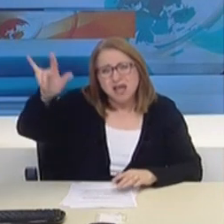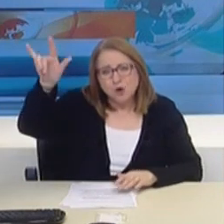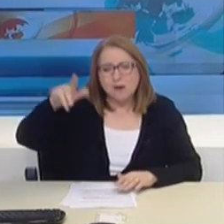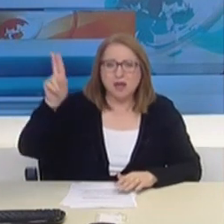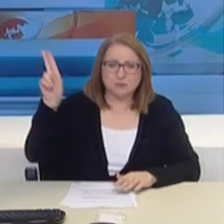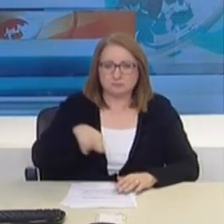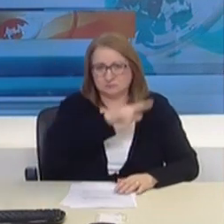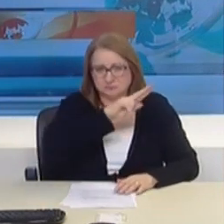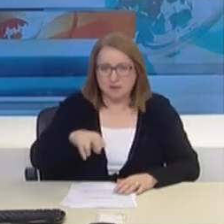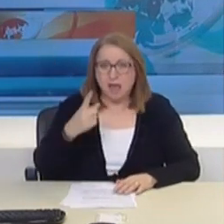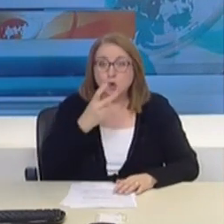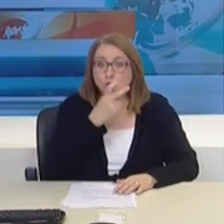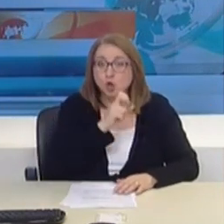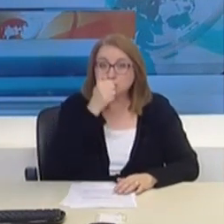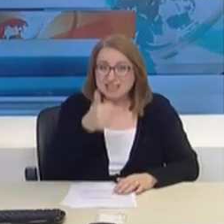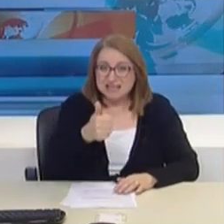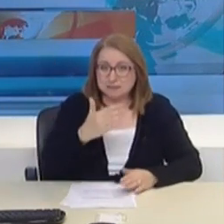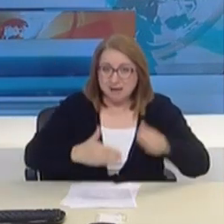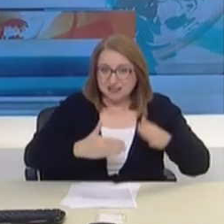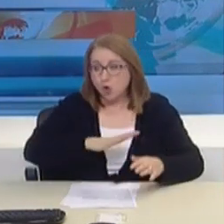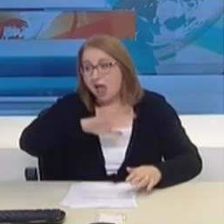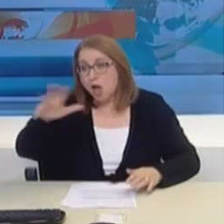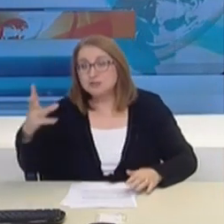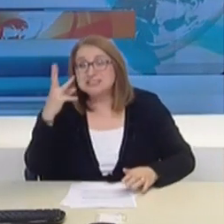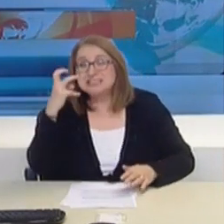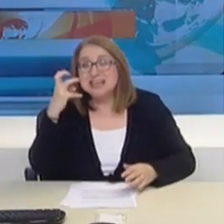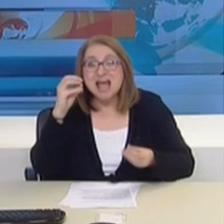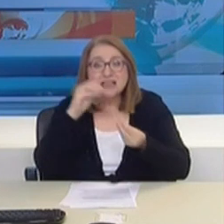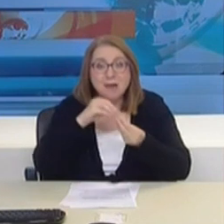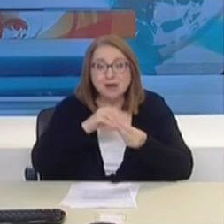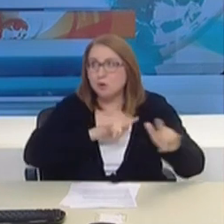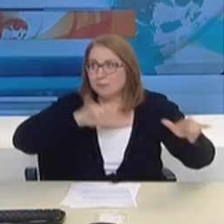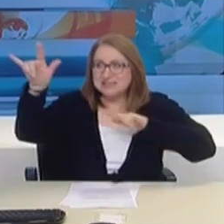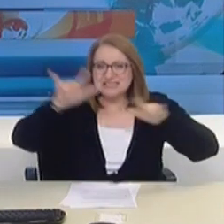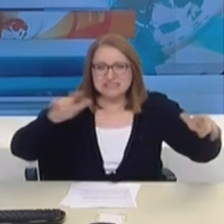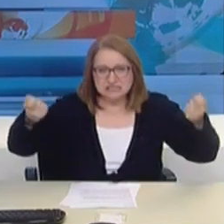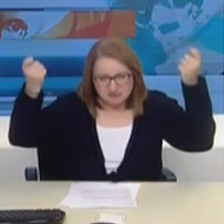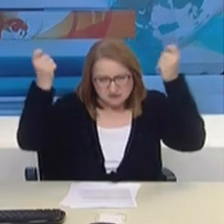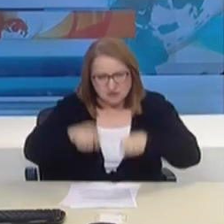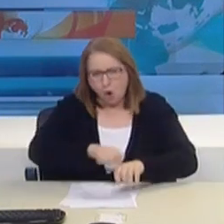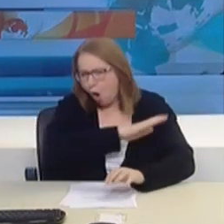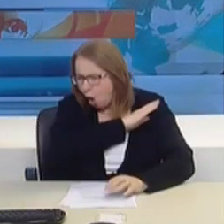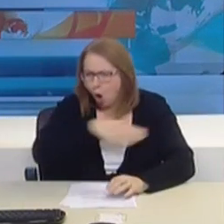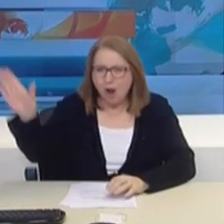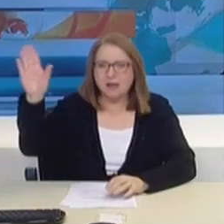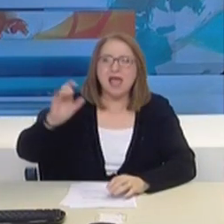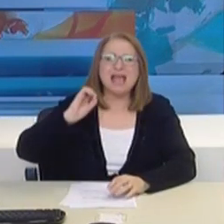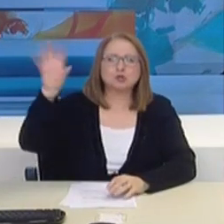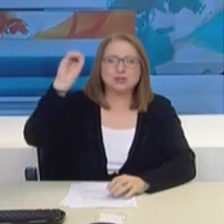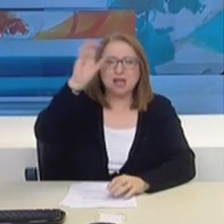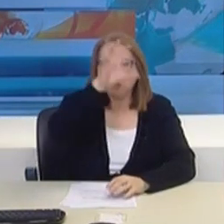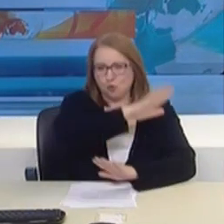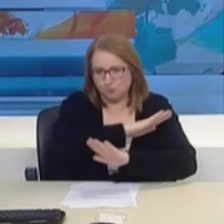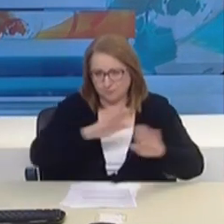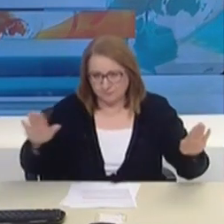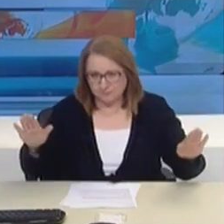από 26 Τρίτου έως 30 Τετάρτου. Τέλος, θα ήθελα να επισημάνω κάτι κατηγορηματικά.